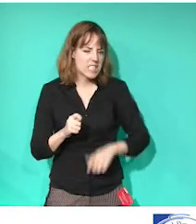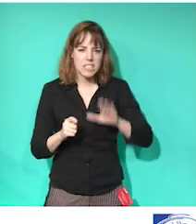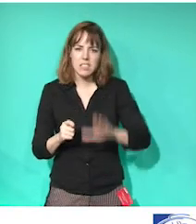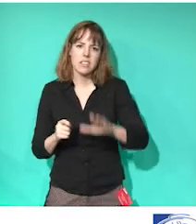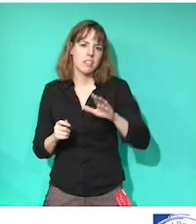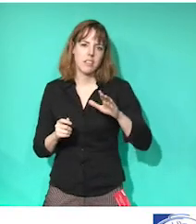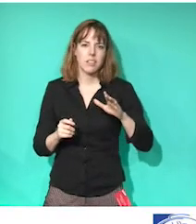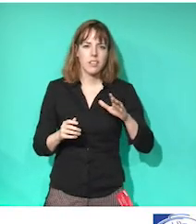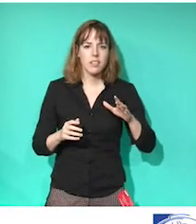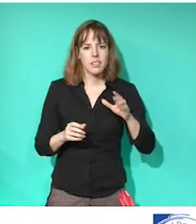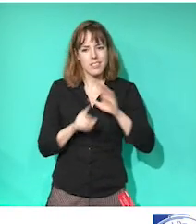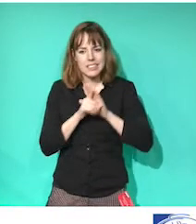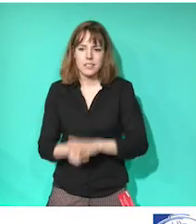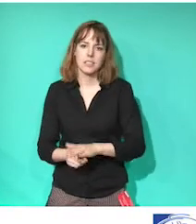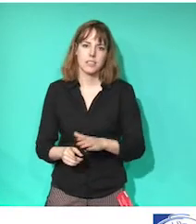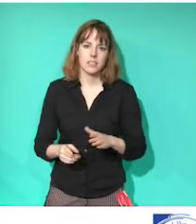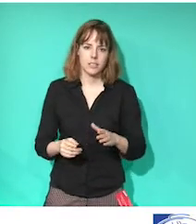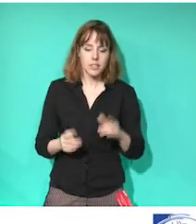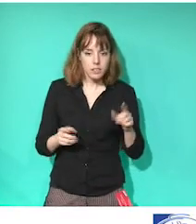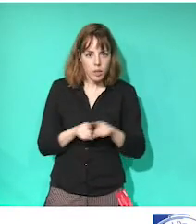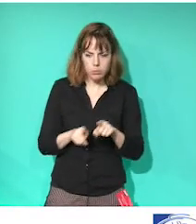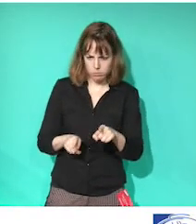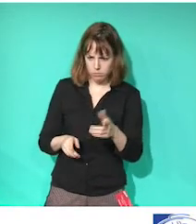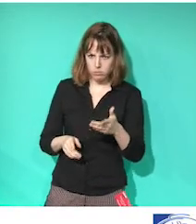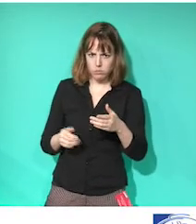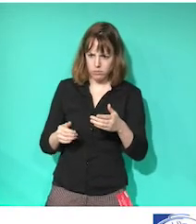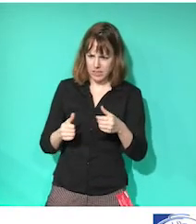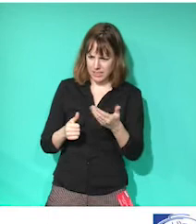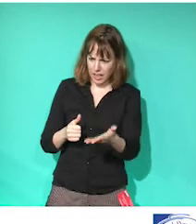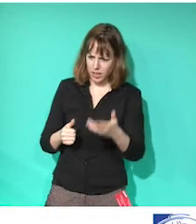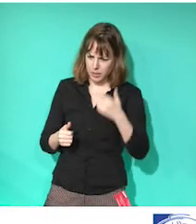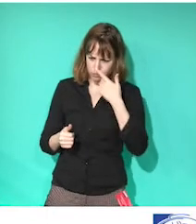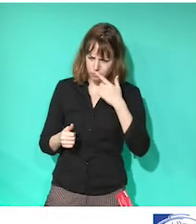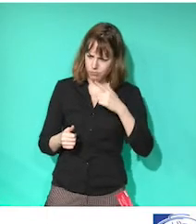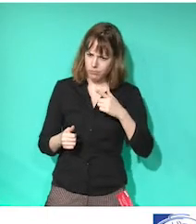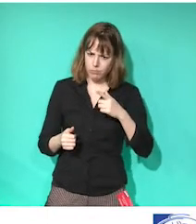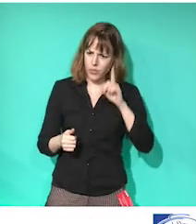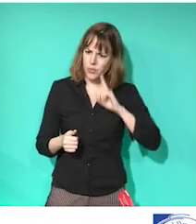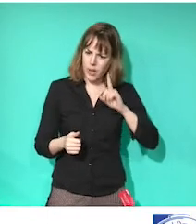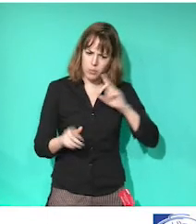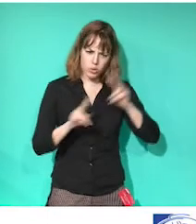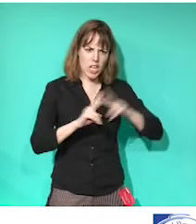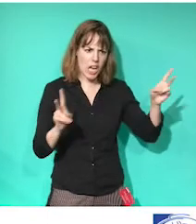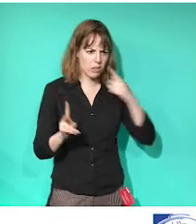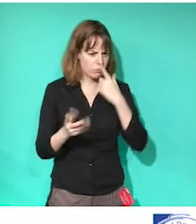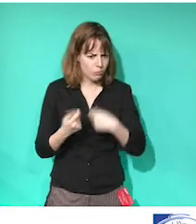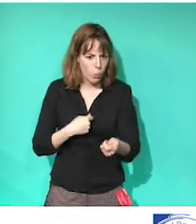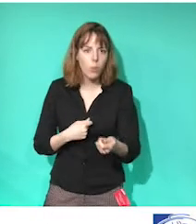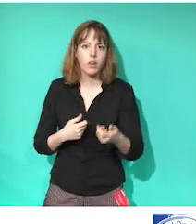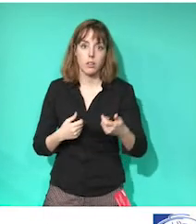le comportement considéré comme inadéquat du conjoint, marié ou pas, c'est même pas le